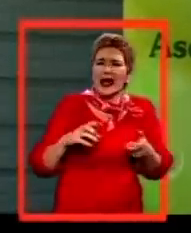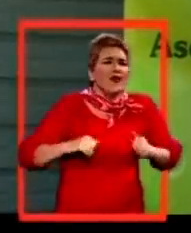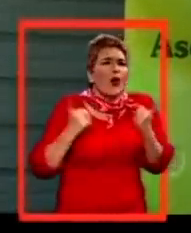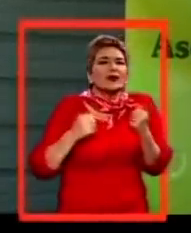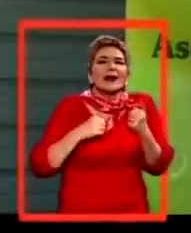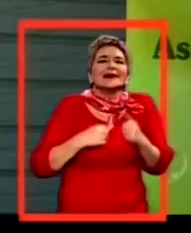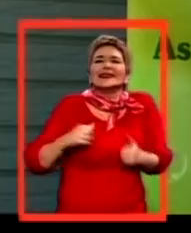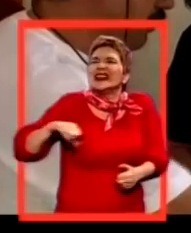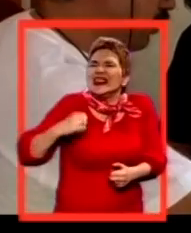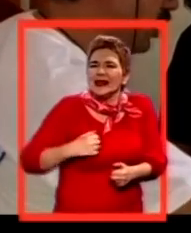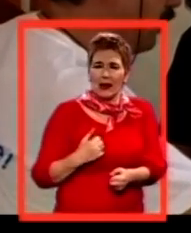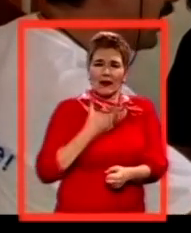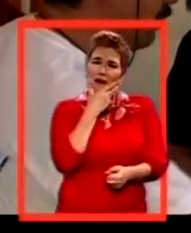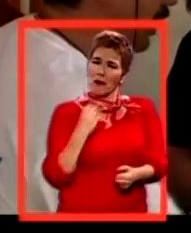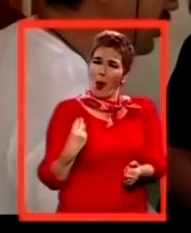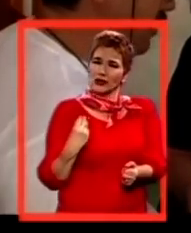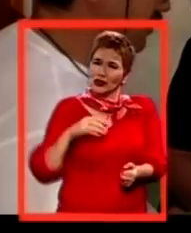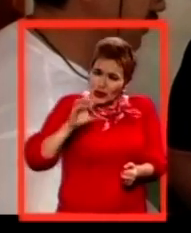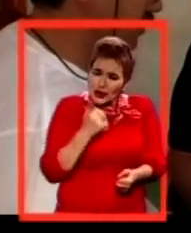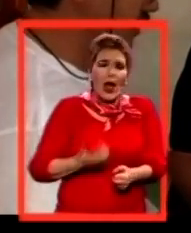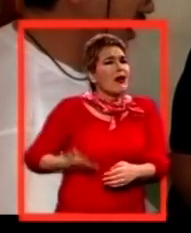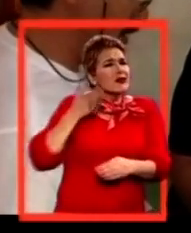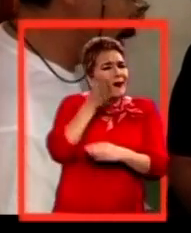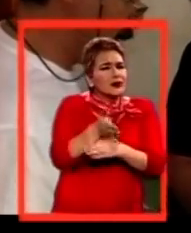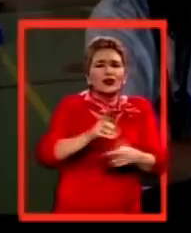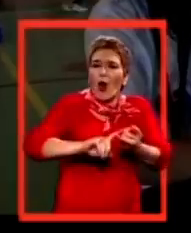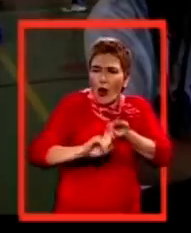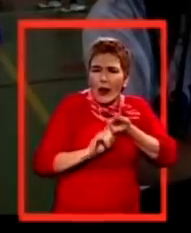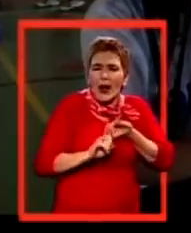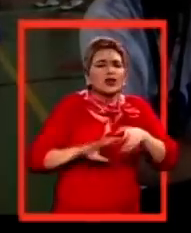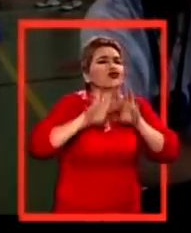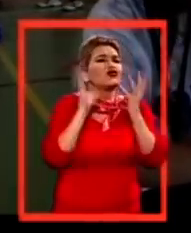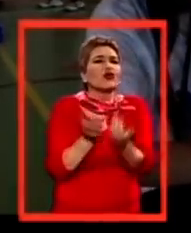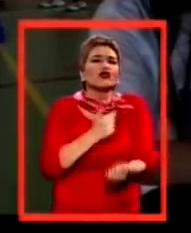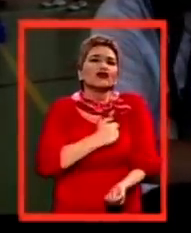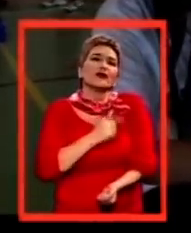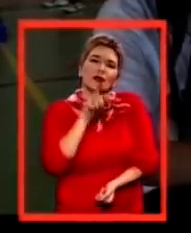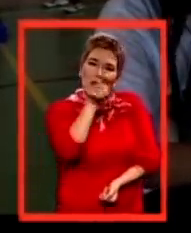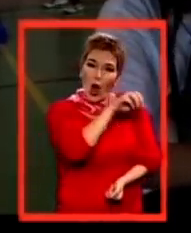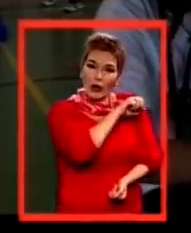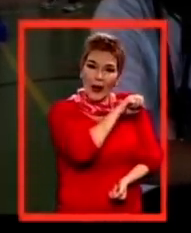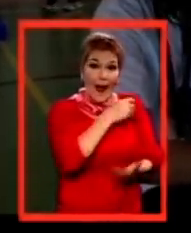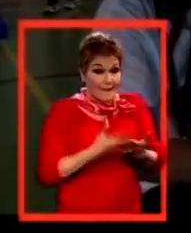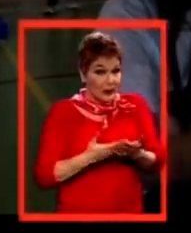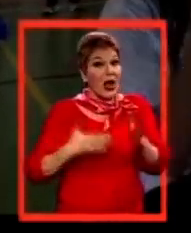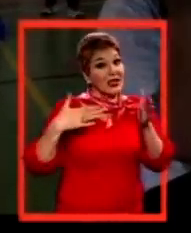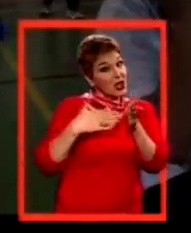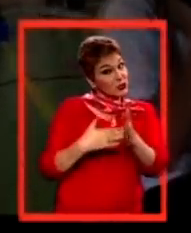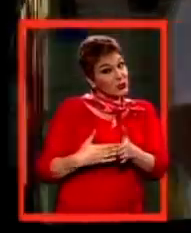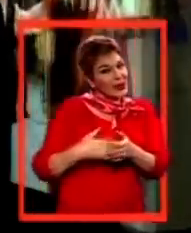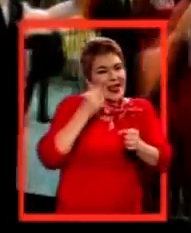tineri, dăruindu-se total ca să putem să realizăm